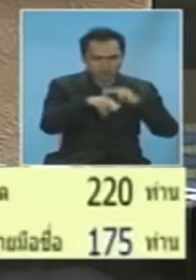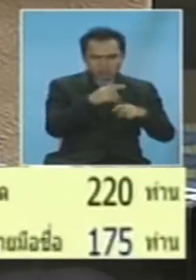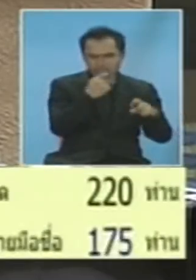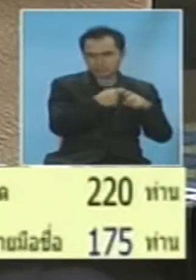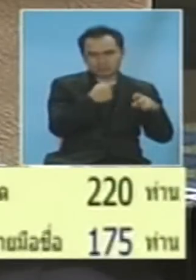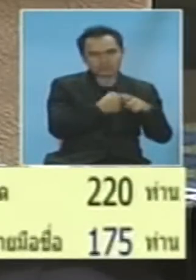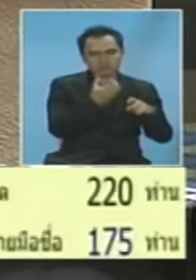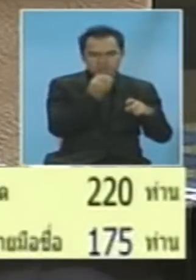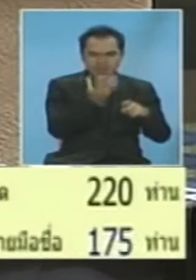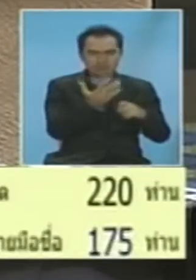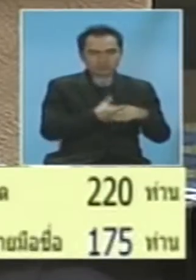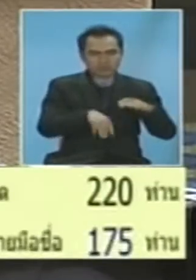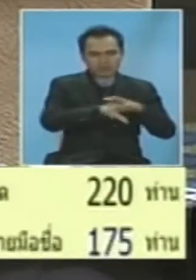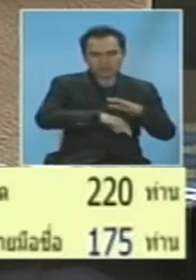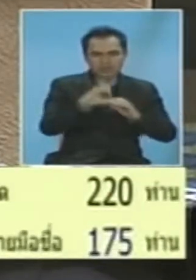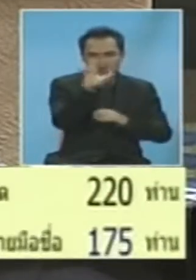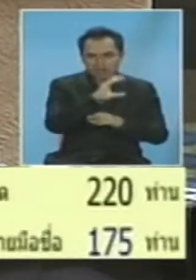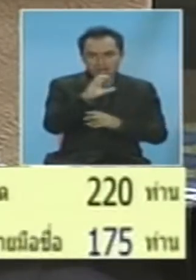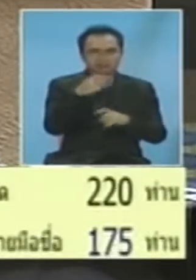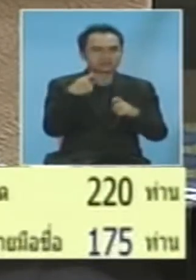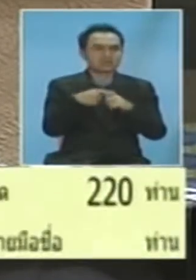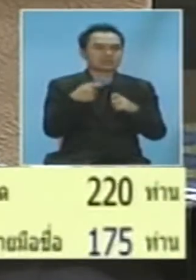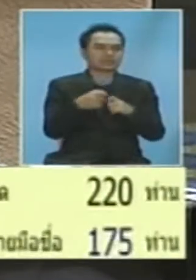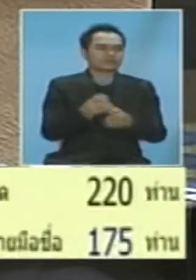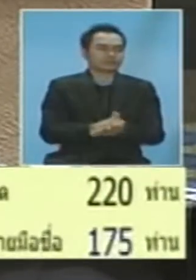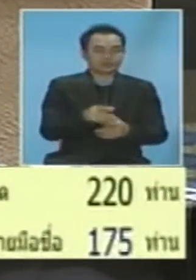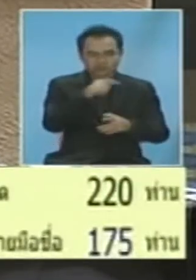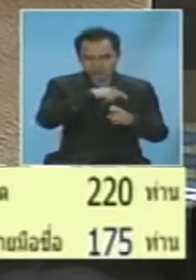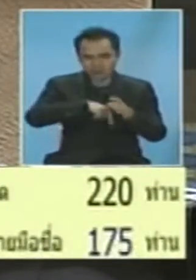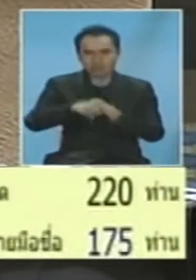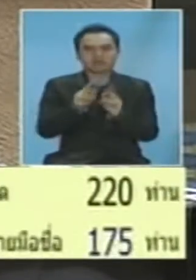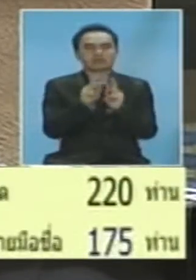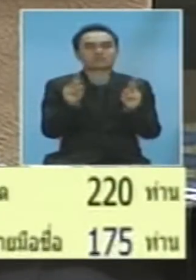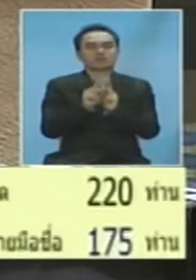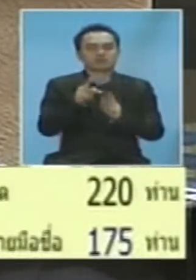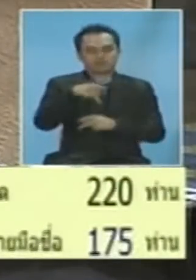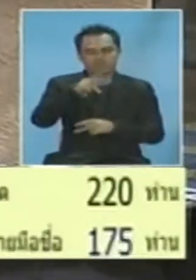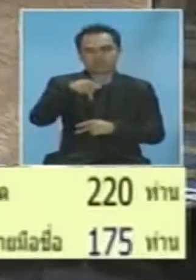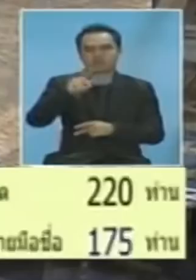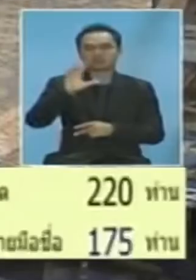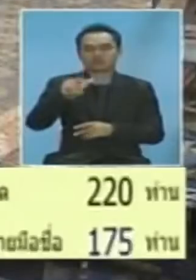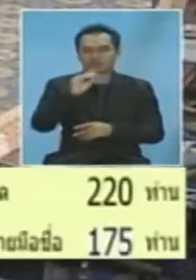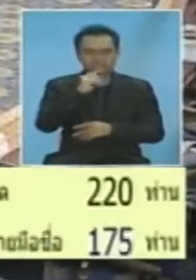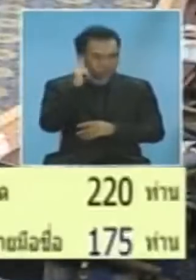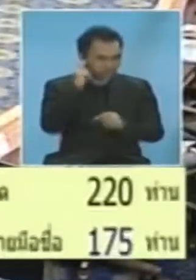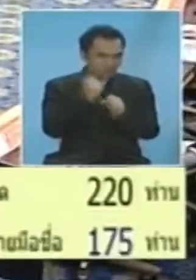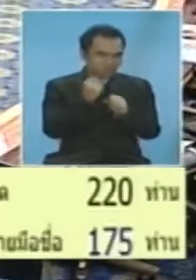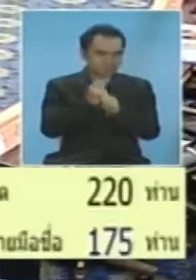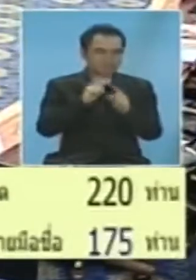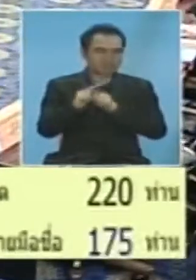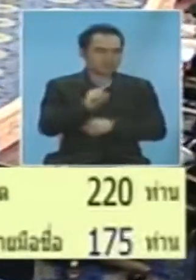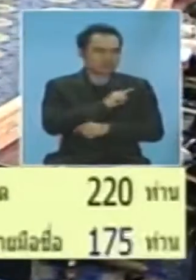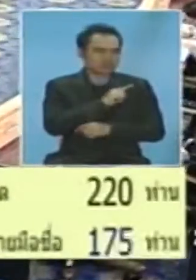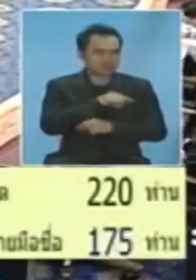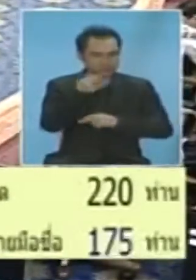ดจริงๆแต่อย่างไรก็ดีทางคณะกรรมการปปช.ซึ่งทำหน้าที่ในการเฝ้า